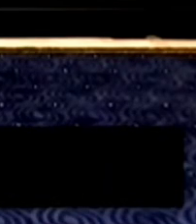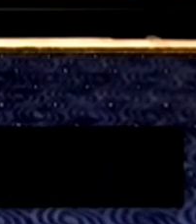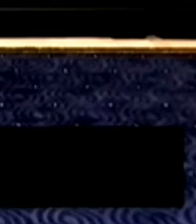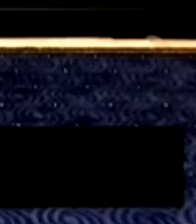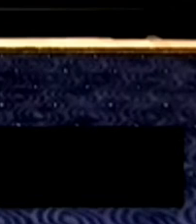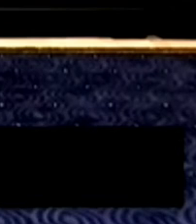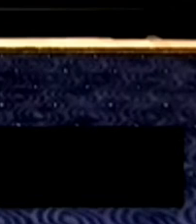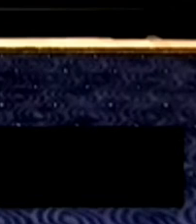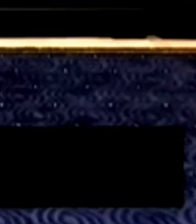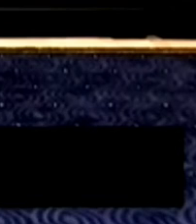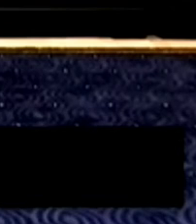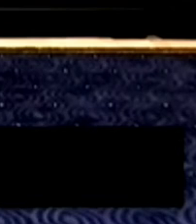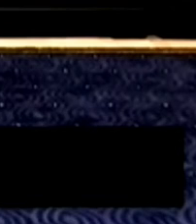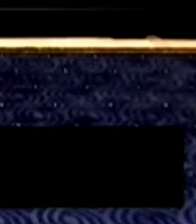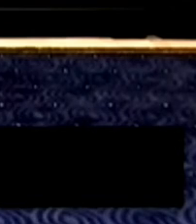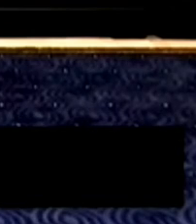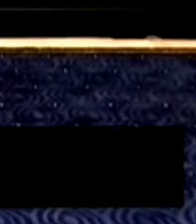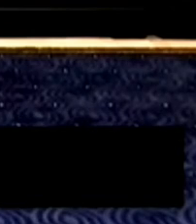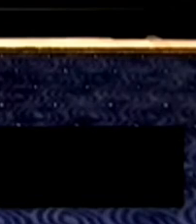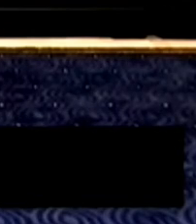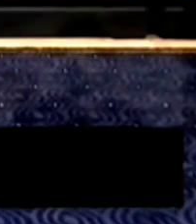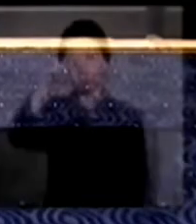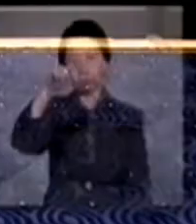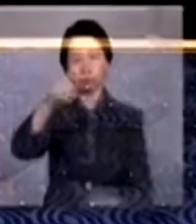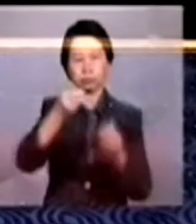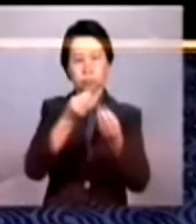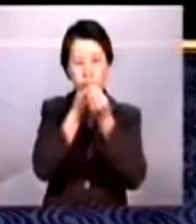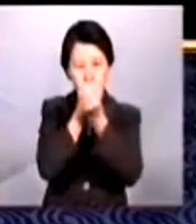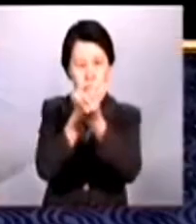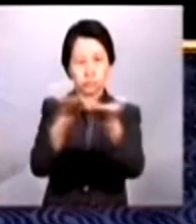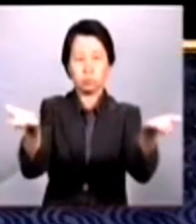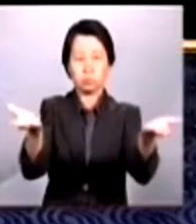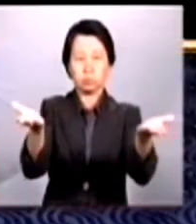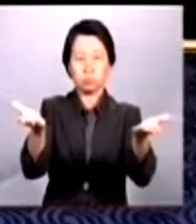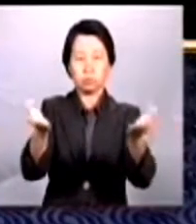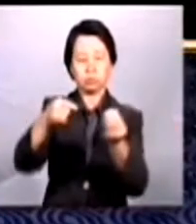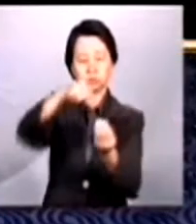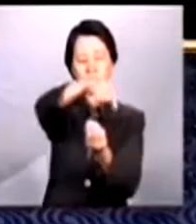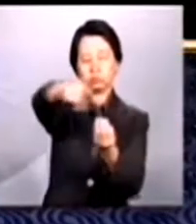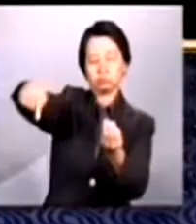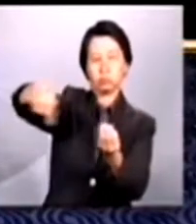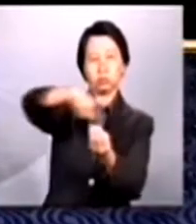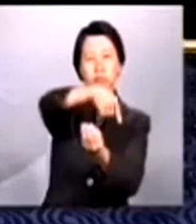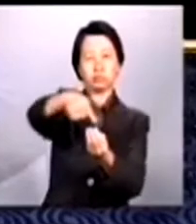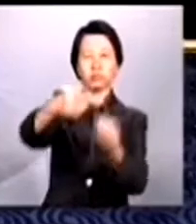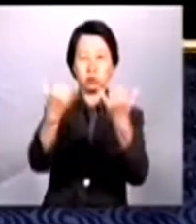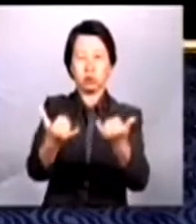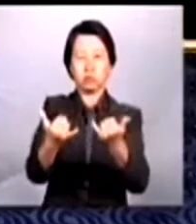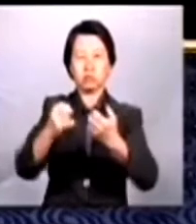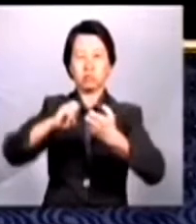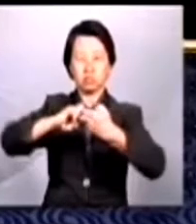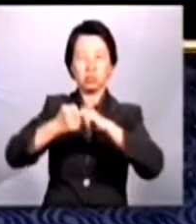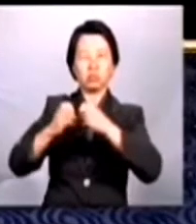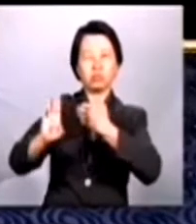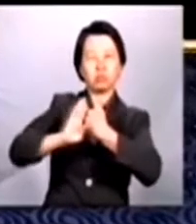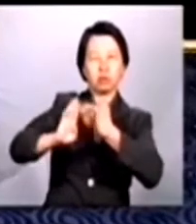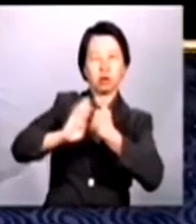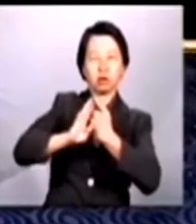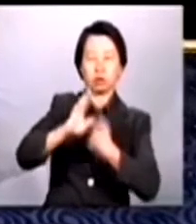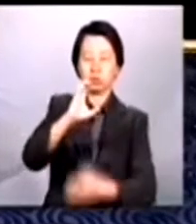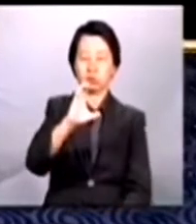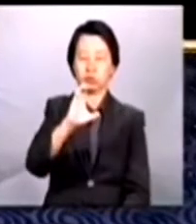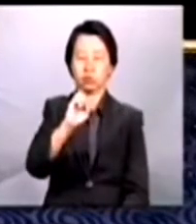hadapan saudara-saudari sekalian untuk memaklumkan situasi semasa ancaman wabah